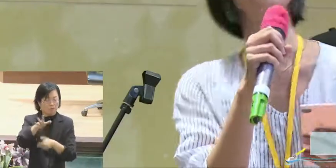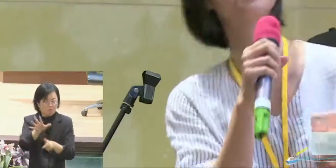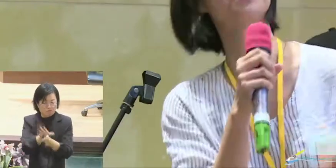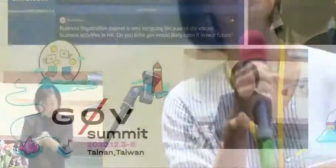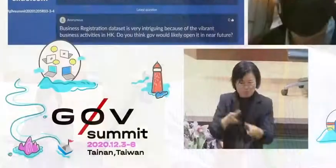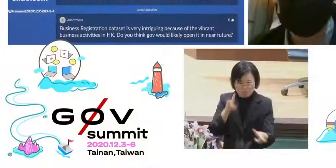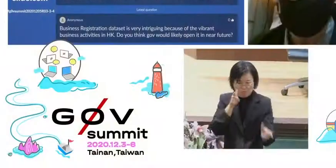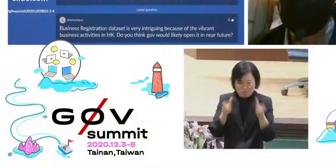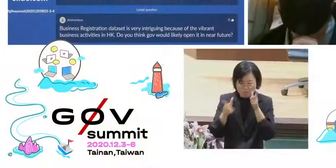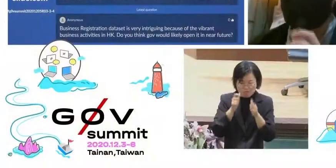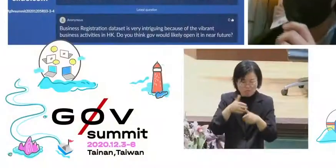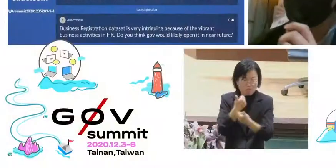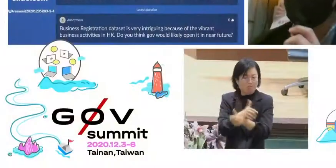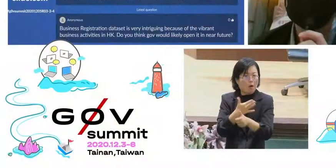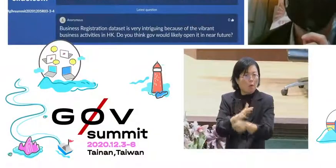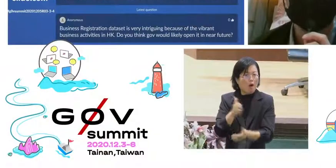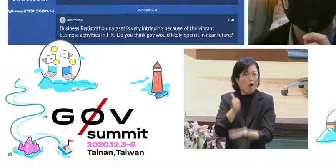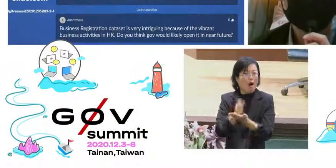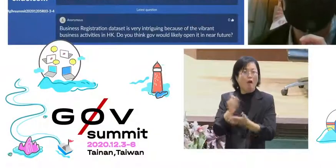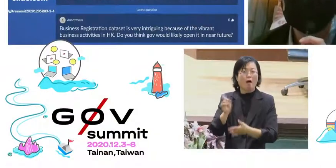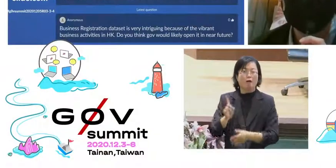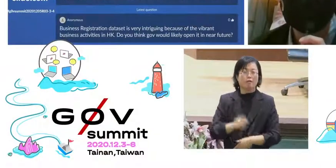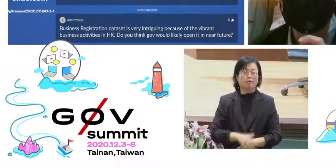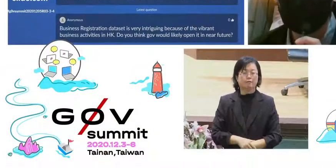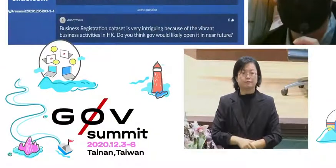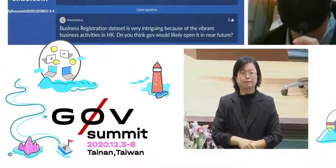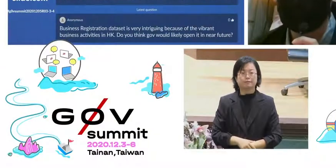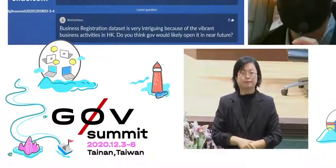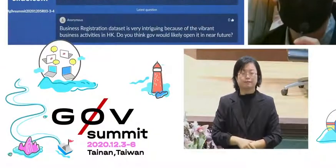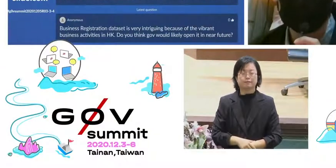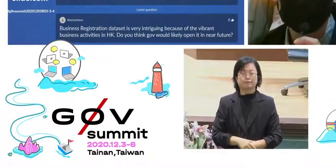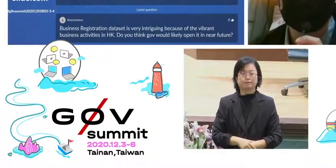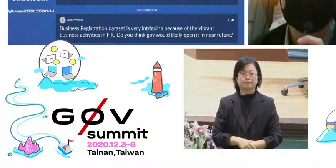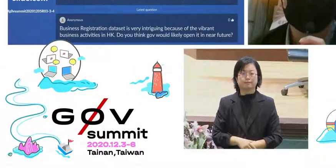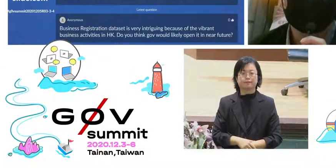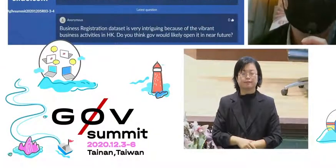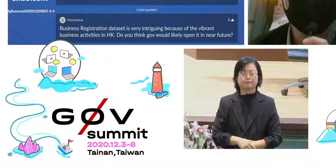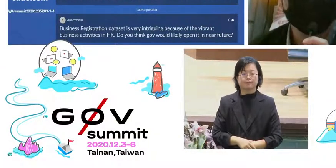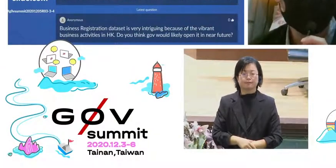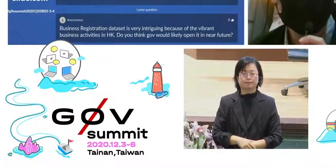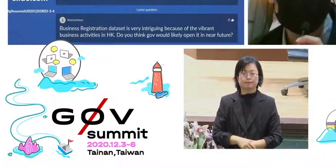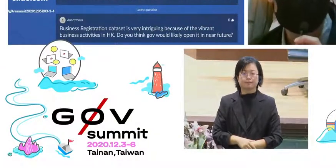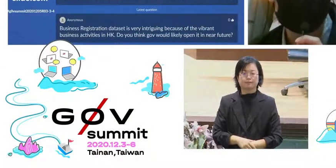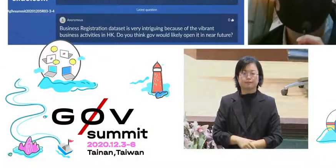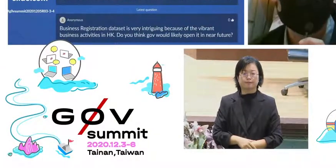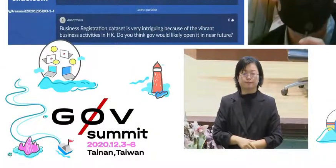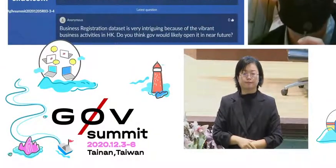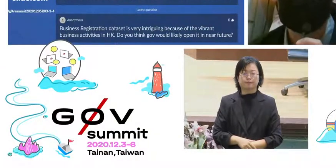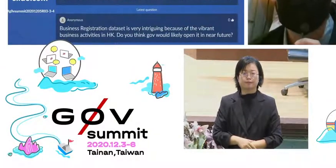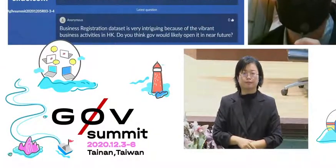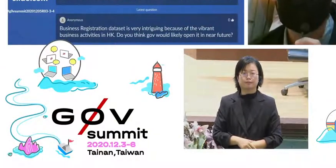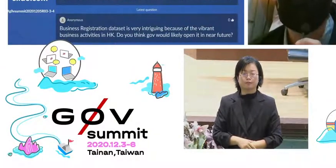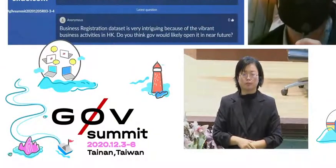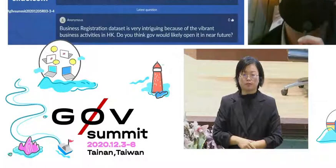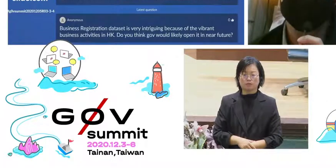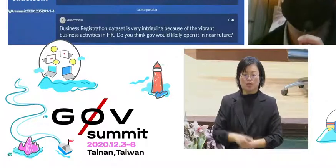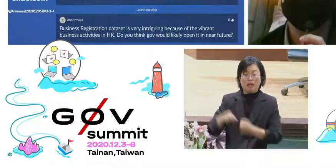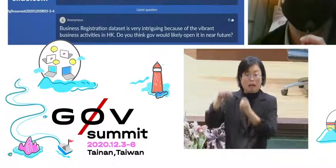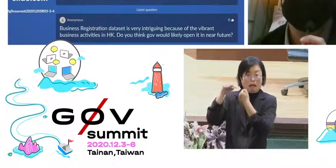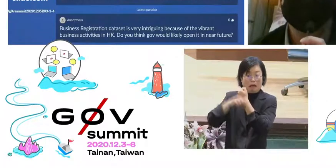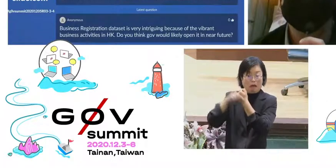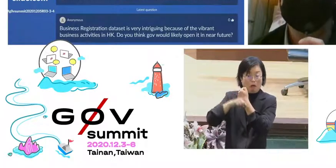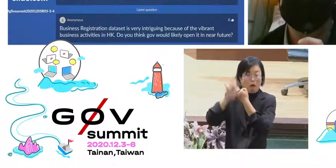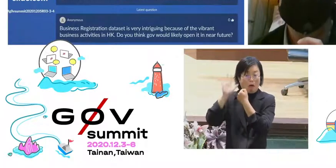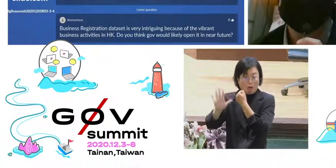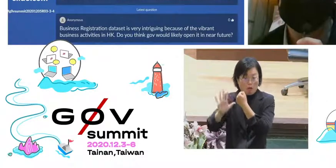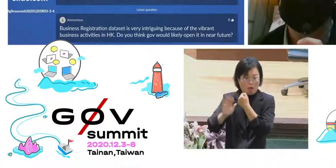验？ 对，就是可以这样说了，就是研究是不一定有成果的嘛，就是这个就